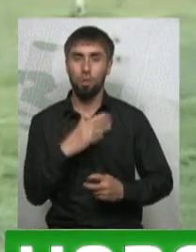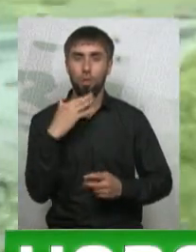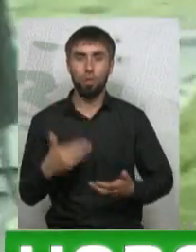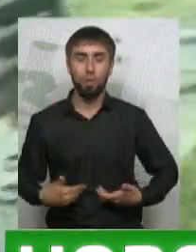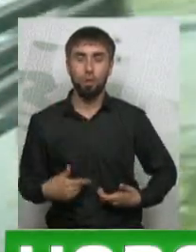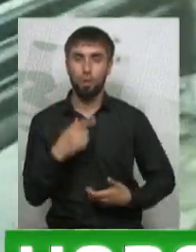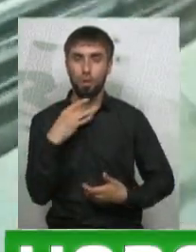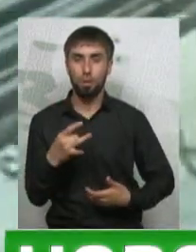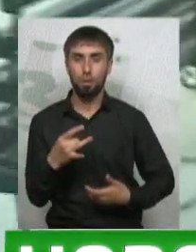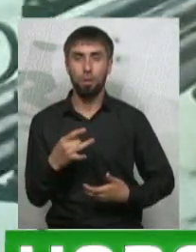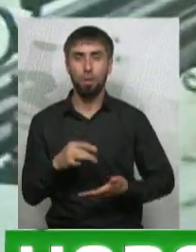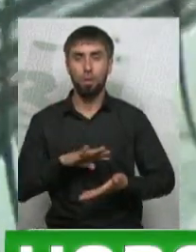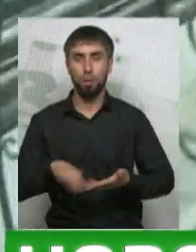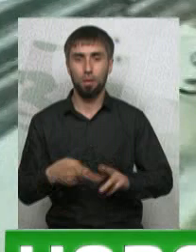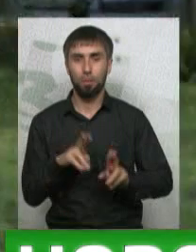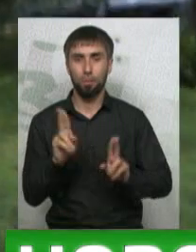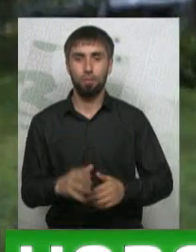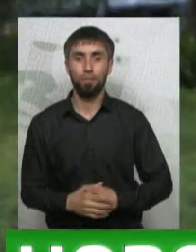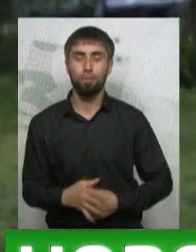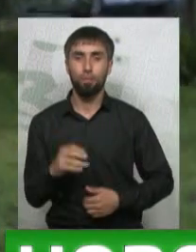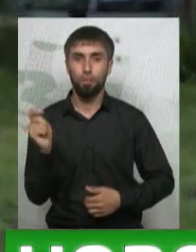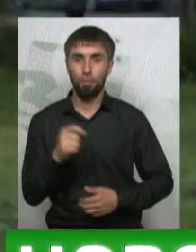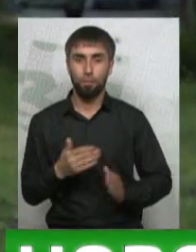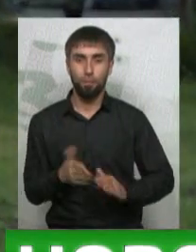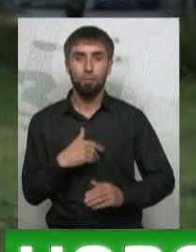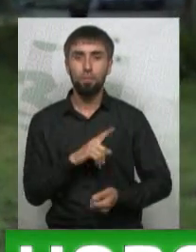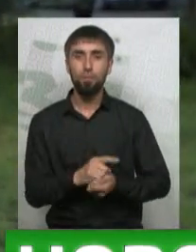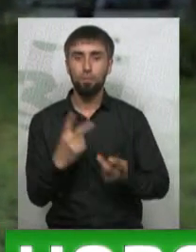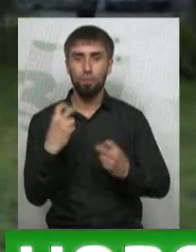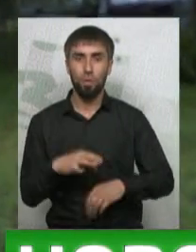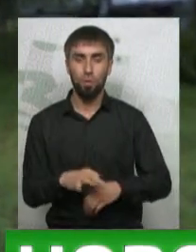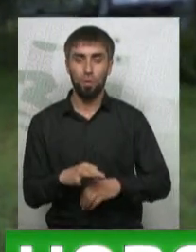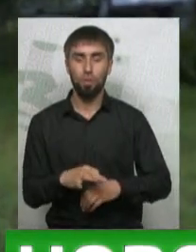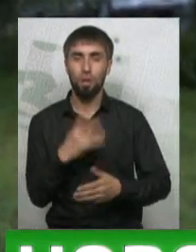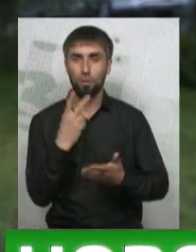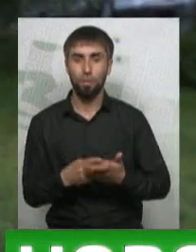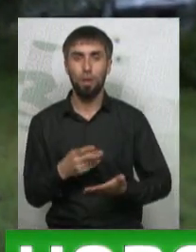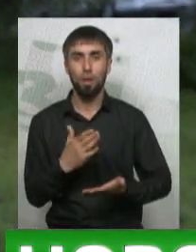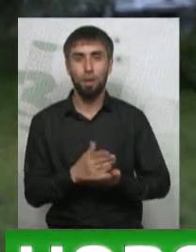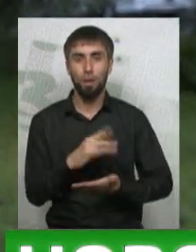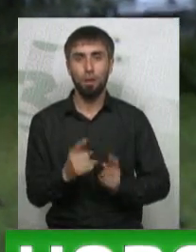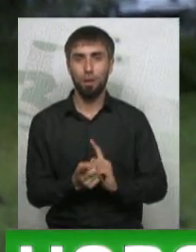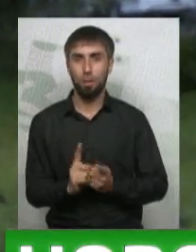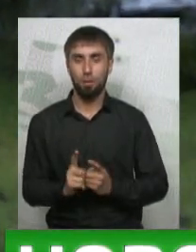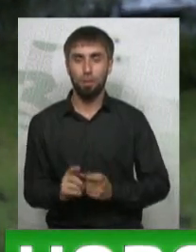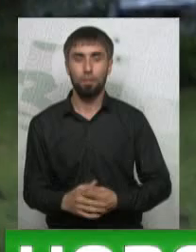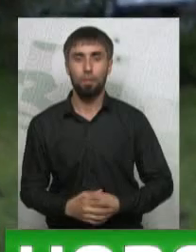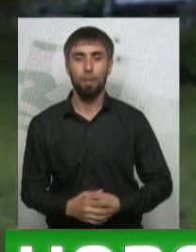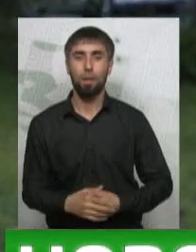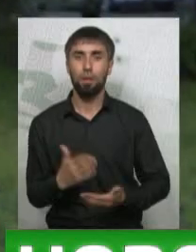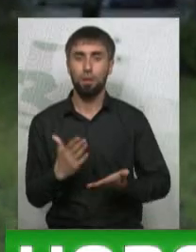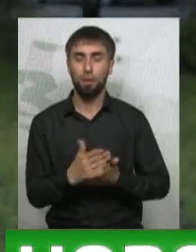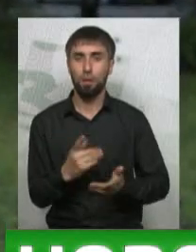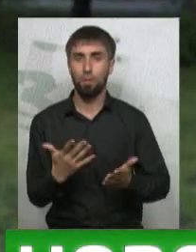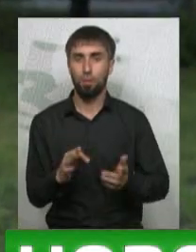жители республики пренебрегают этим правилом. По приходу домой обязательно осматриваю кожу, смотрю, нет ли каких-либо изменений. Если есть